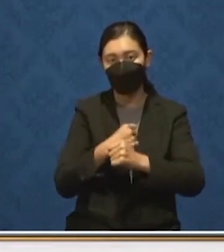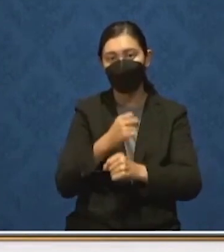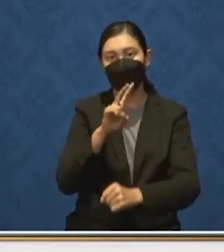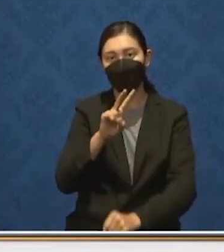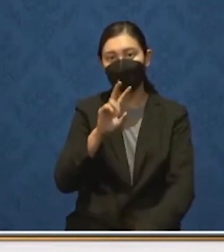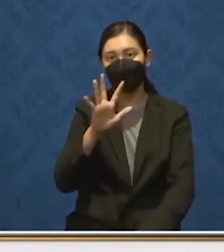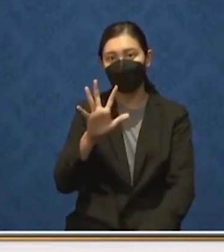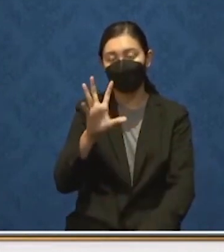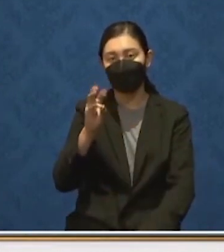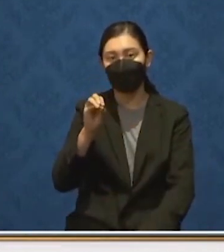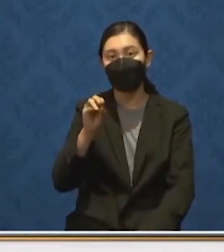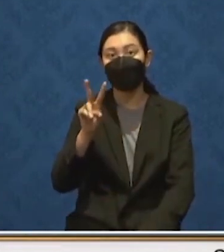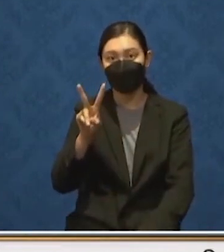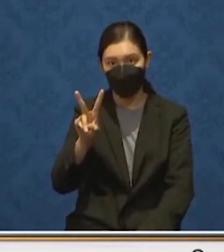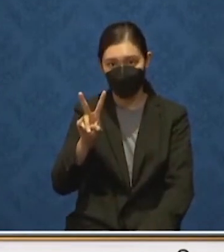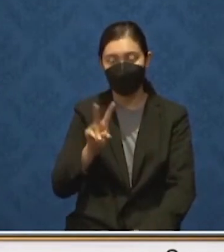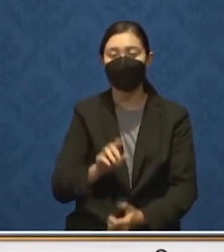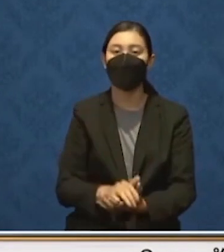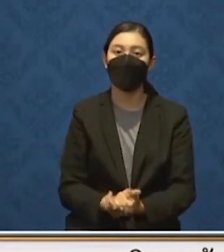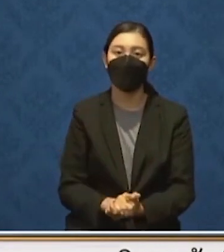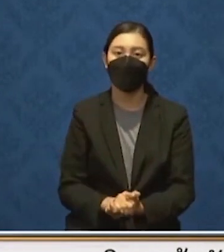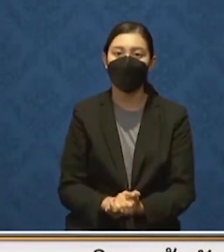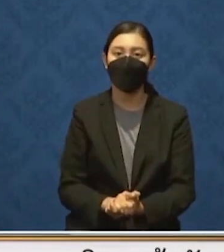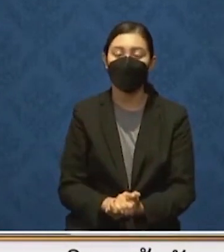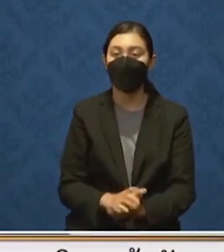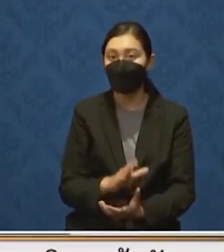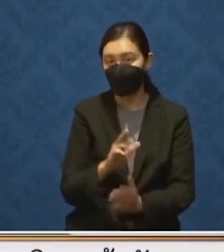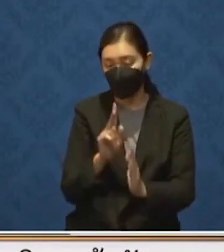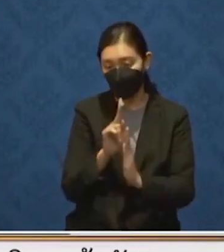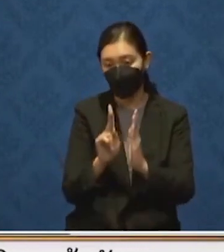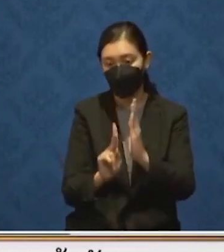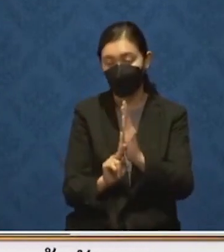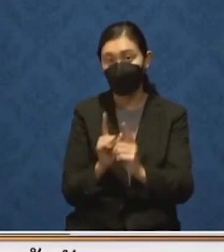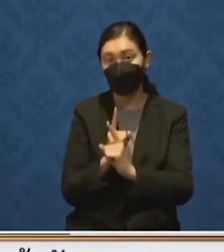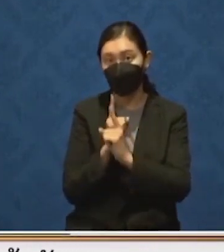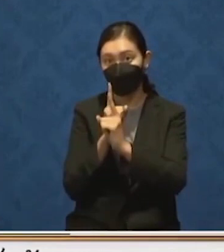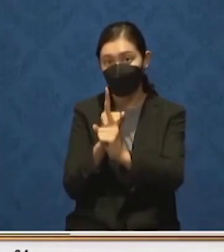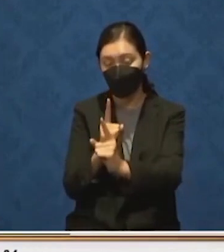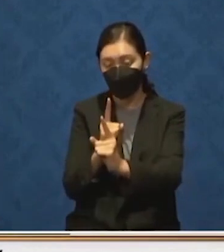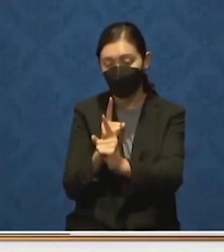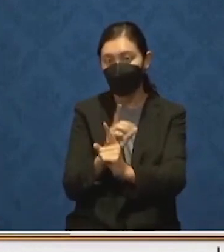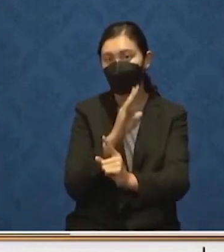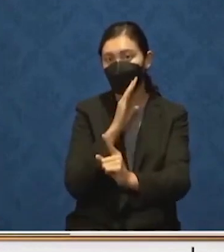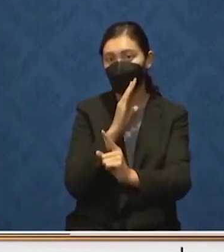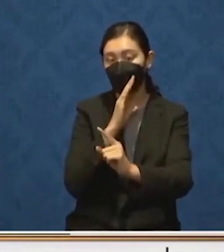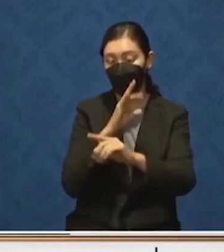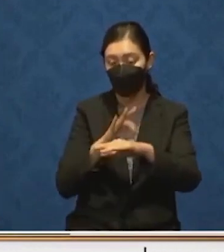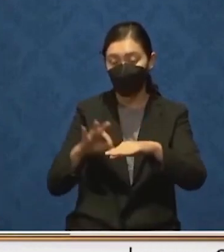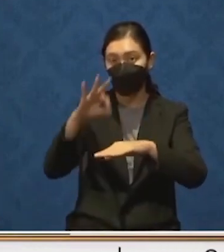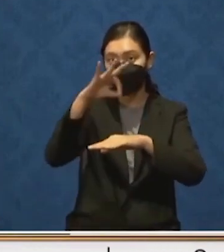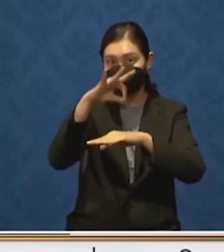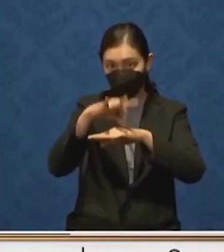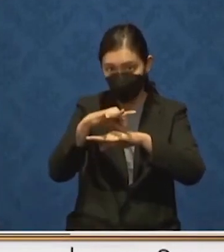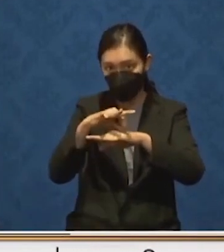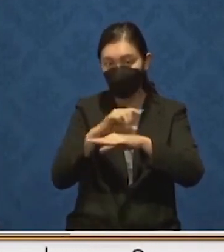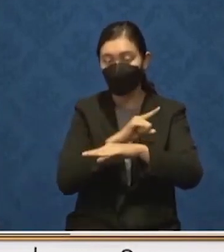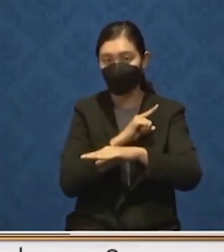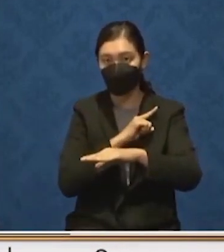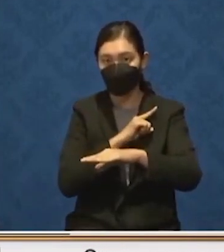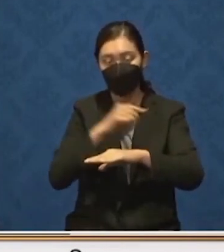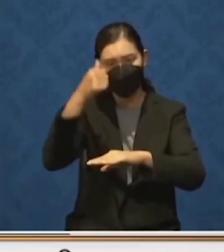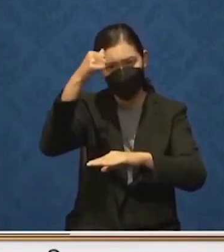้วตามกดหมายก็ตองแ้งบัญชีทัยสทธที่มีหน้าขณะนั้นภายใ 30 วัน